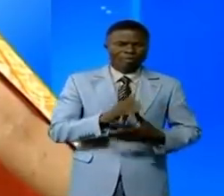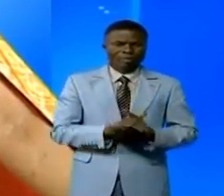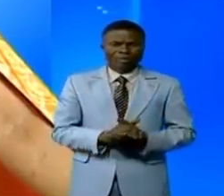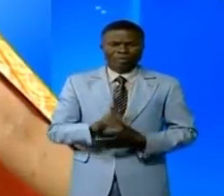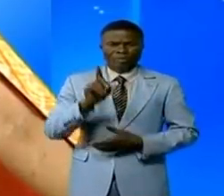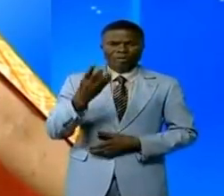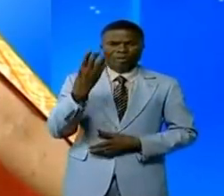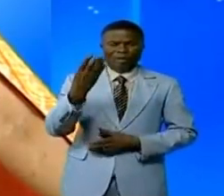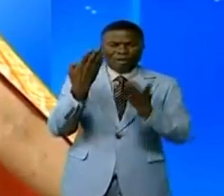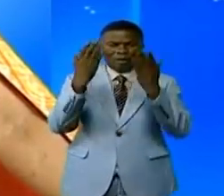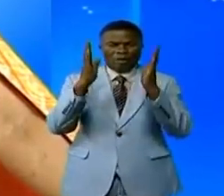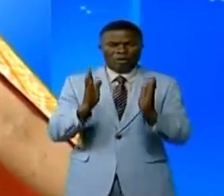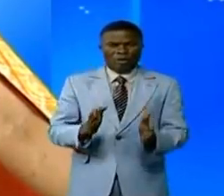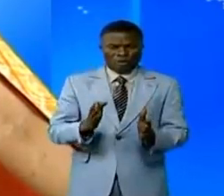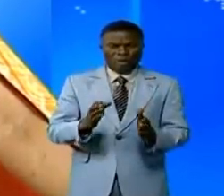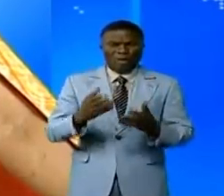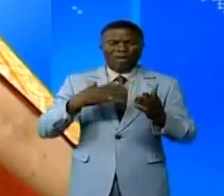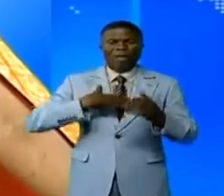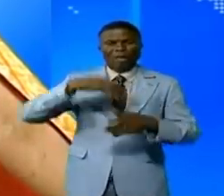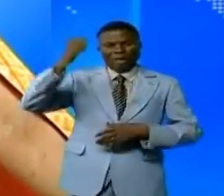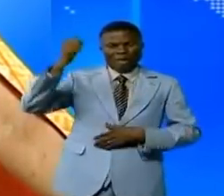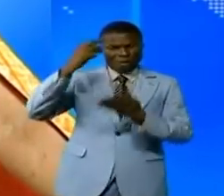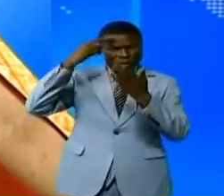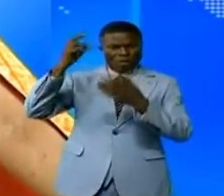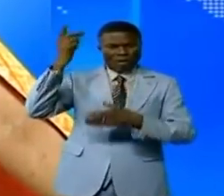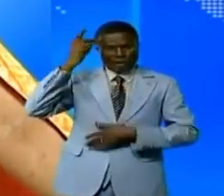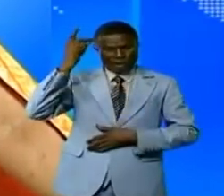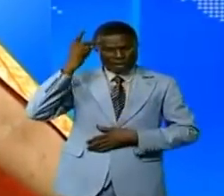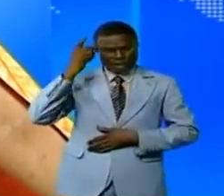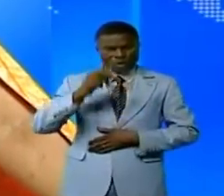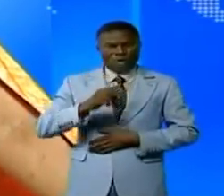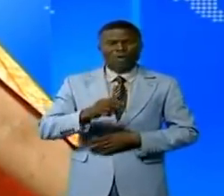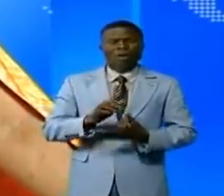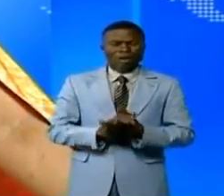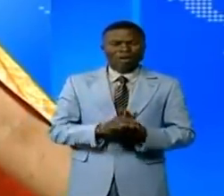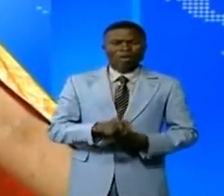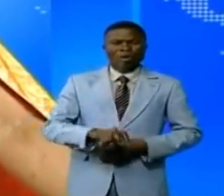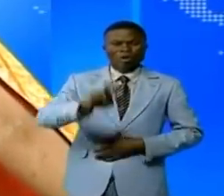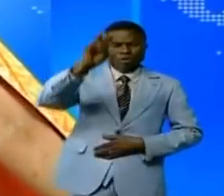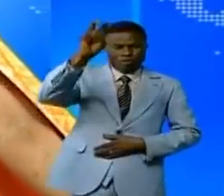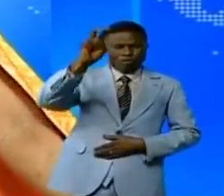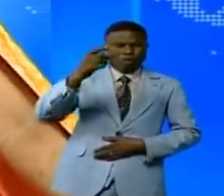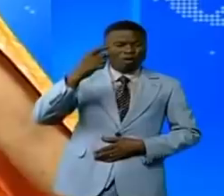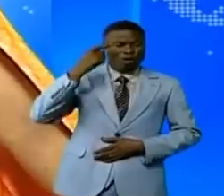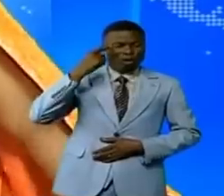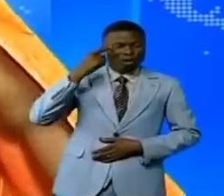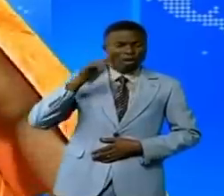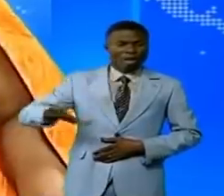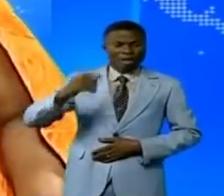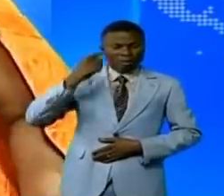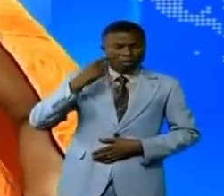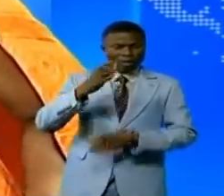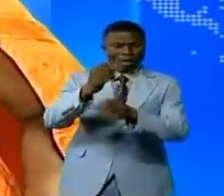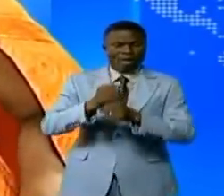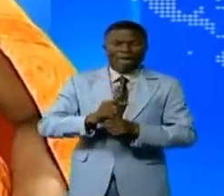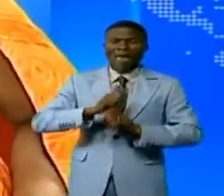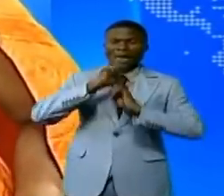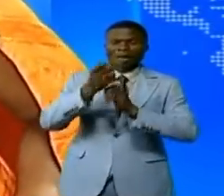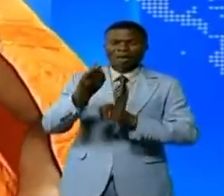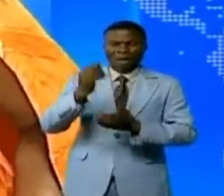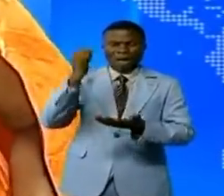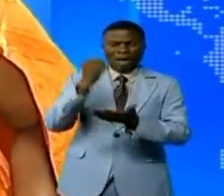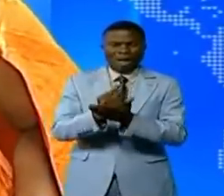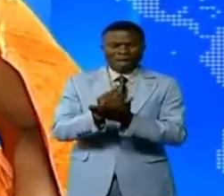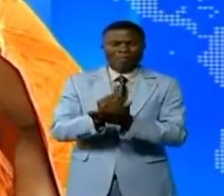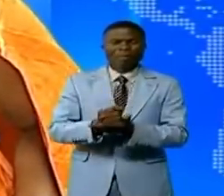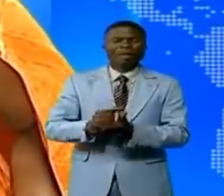24 étudiants congolais lauréats de l'université de Kinshasa vont parfaire leurs études en Chine. Ils ont reçu des bourses à l'ambassade de Chine en